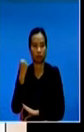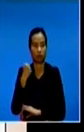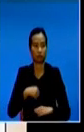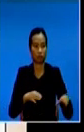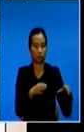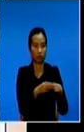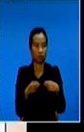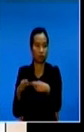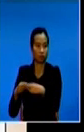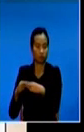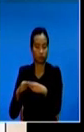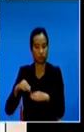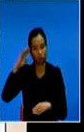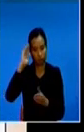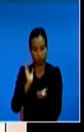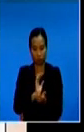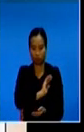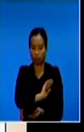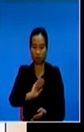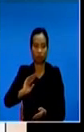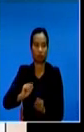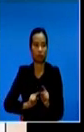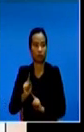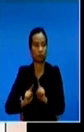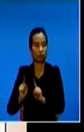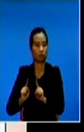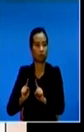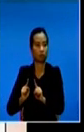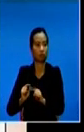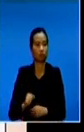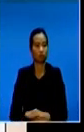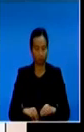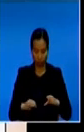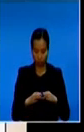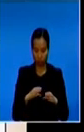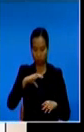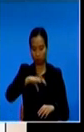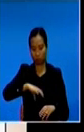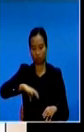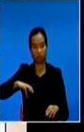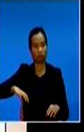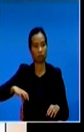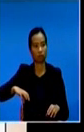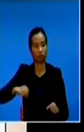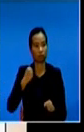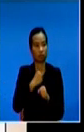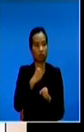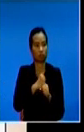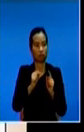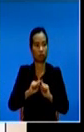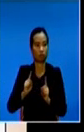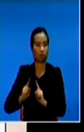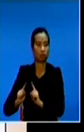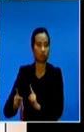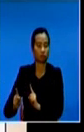าการเนี่ยเป็นผู้ประเมินสาเหตุที่ต้องให้แต่ละกองบัญชาการเป็นผู้ประเมินเพราะว่าลักษณะงานของแต่ละกองบัญชาการนั้นแตกต่างกันผมยกตั